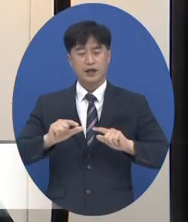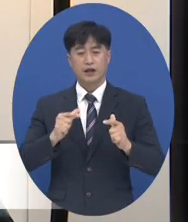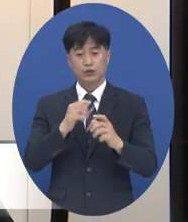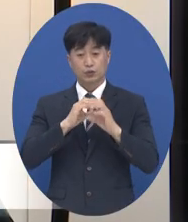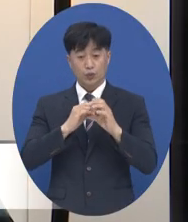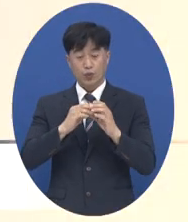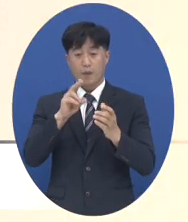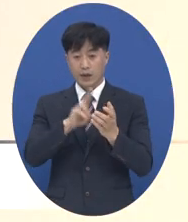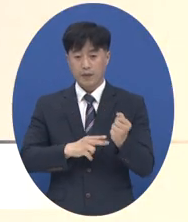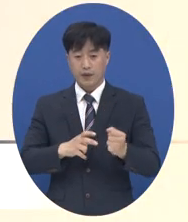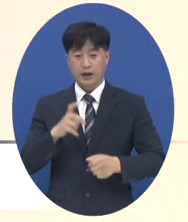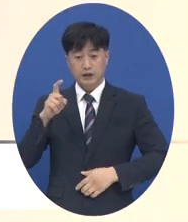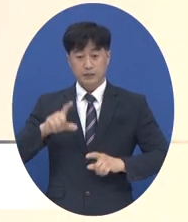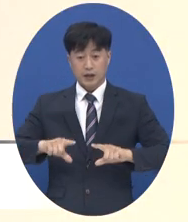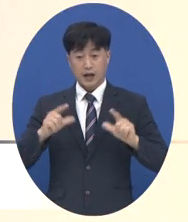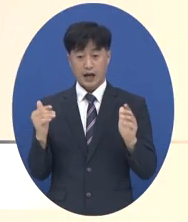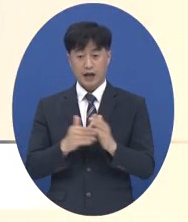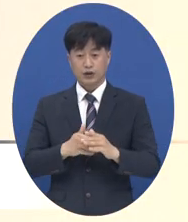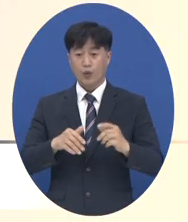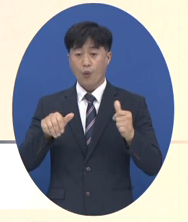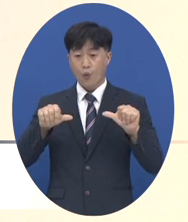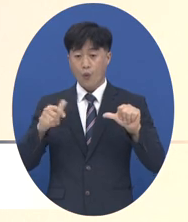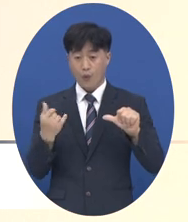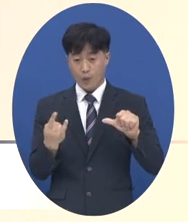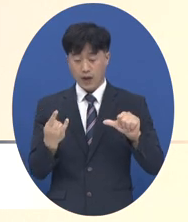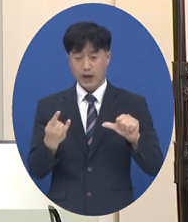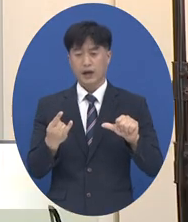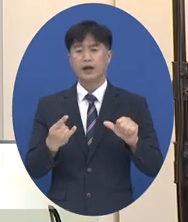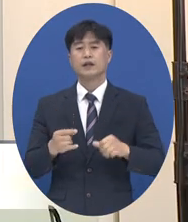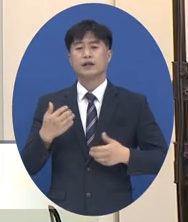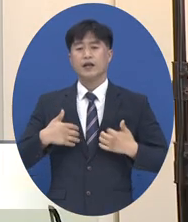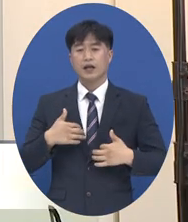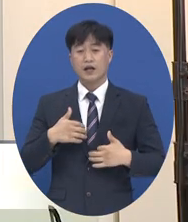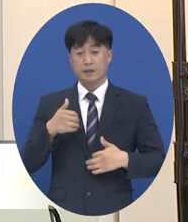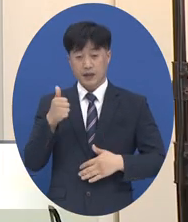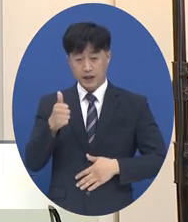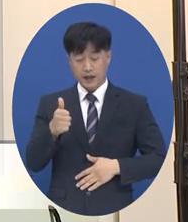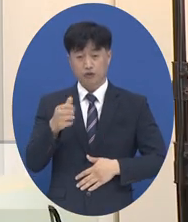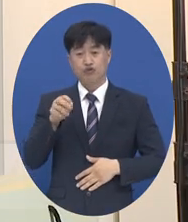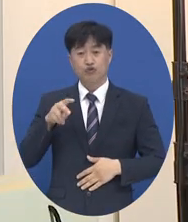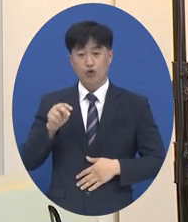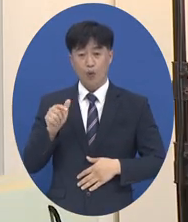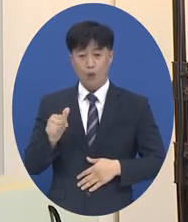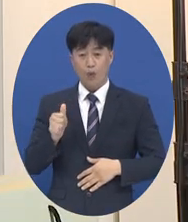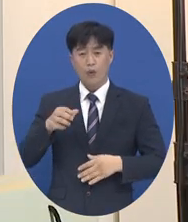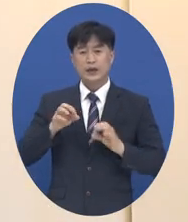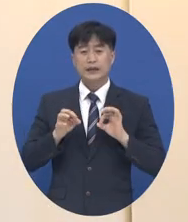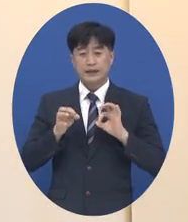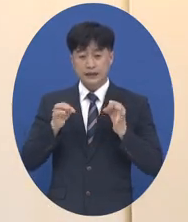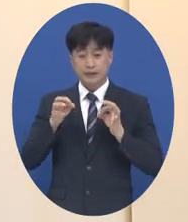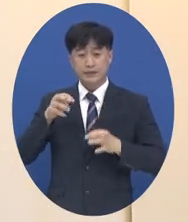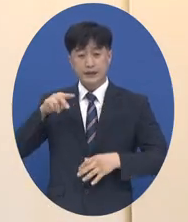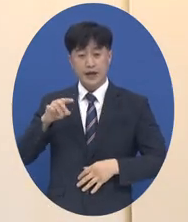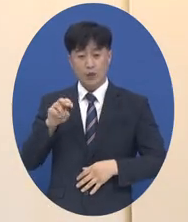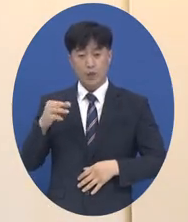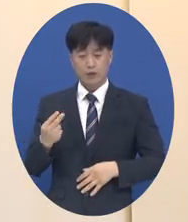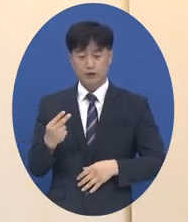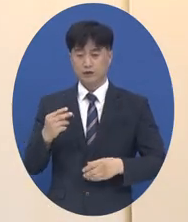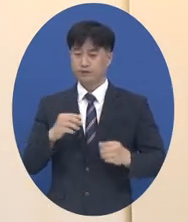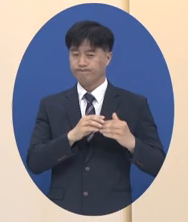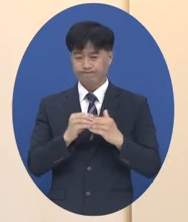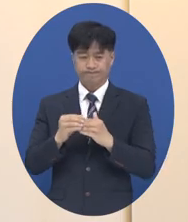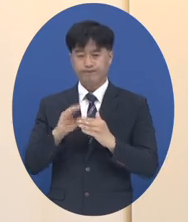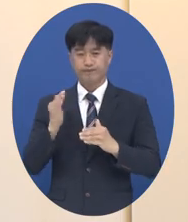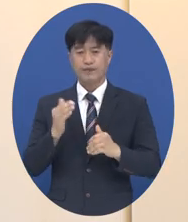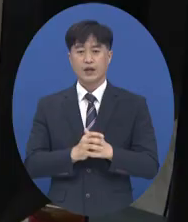오는 10일까지 5회에 걸쳐 개그맨 윤성호 와 방송인 김새롬 그리고 경기도 1인 크레이터 등이 진행합니다